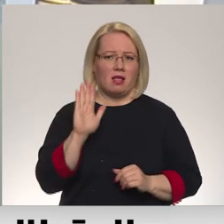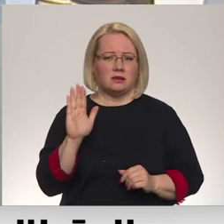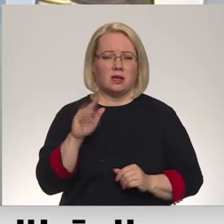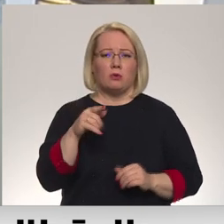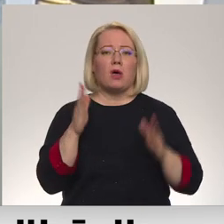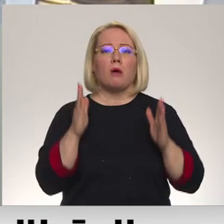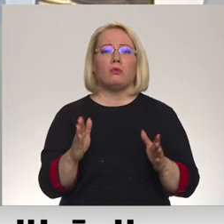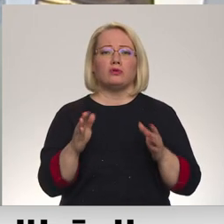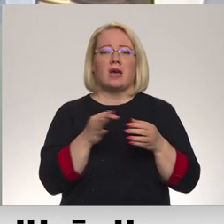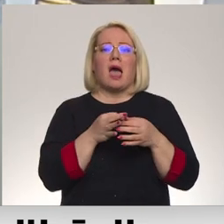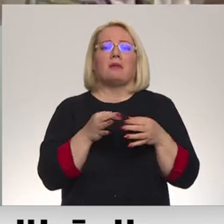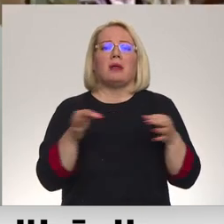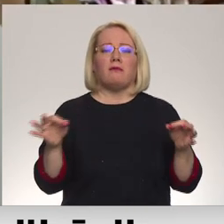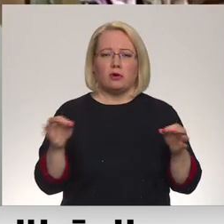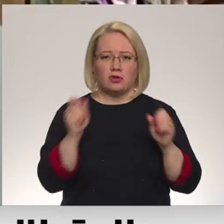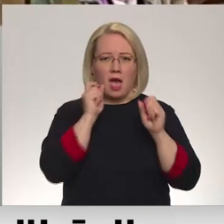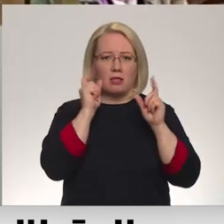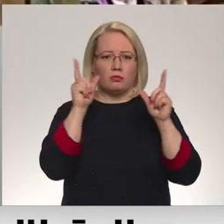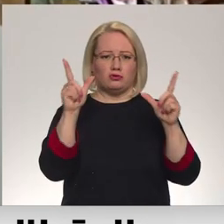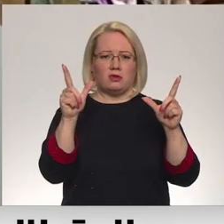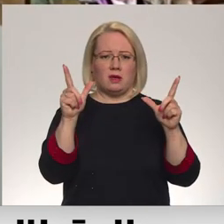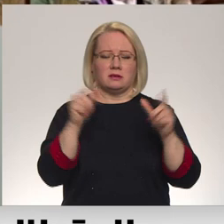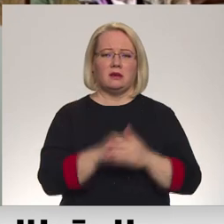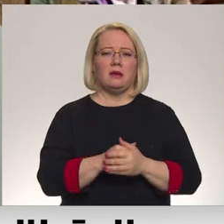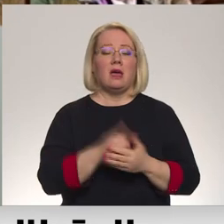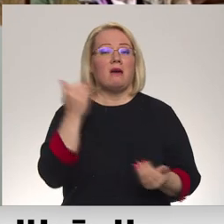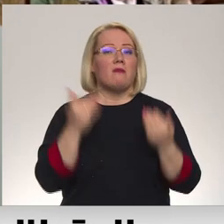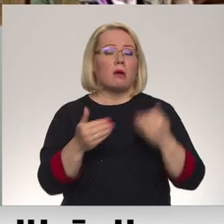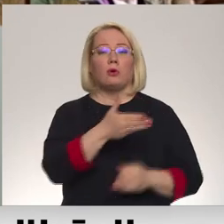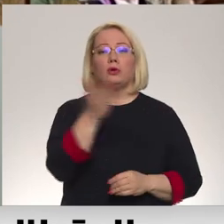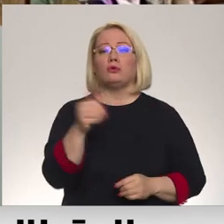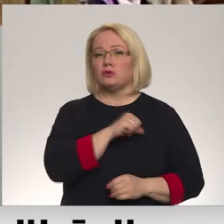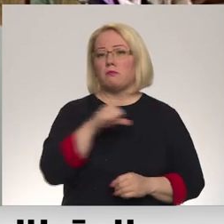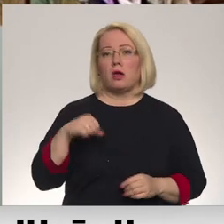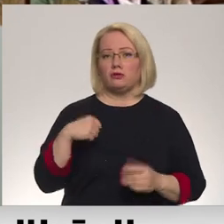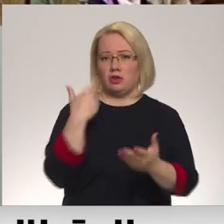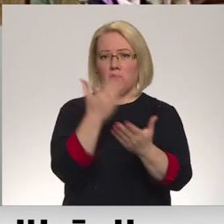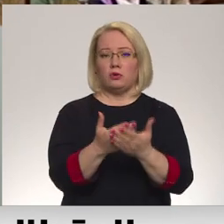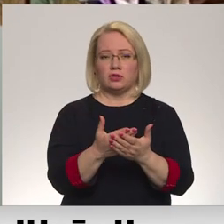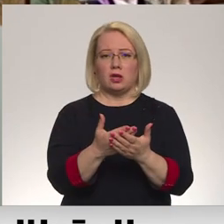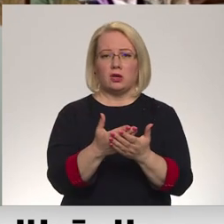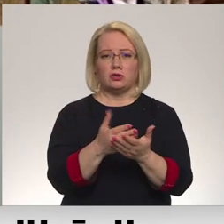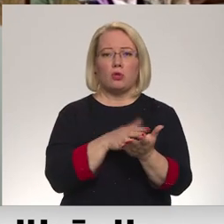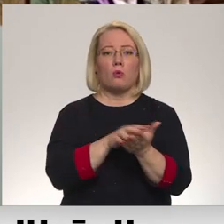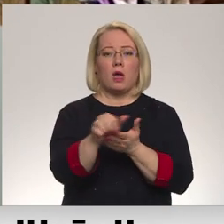būs atbrīvojoša atmošanās. Un varbūt jūs paši tad ierosināsiet